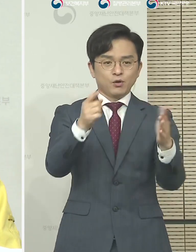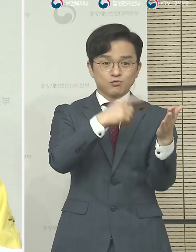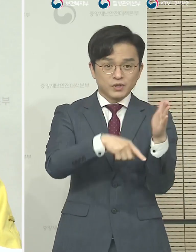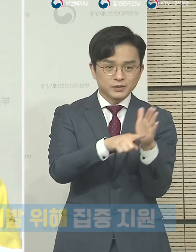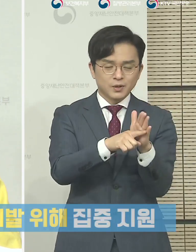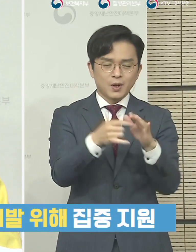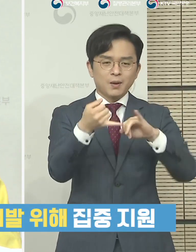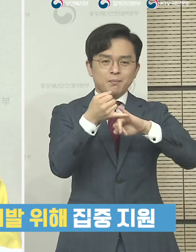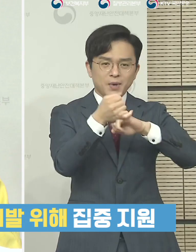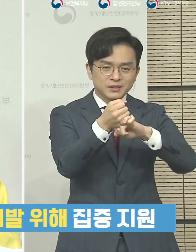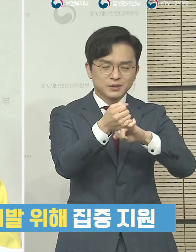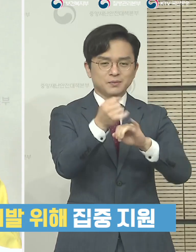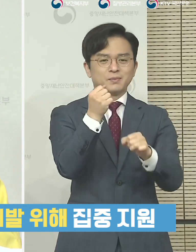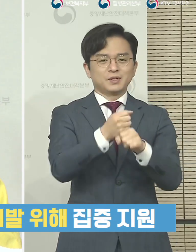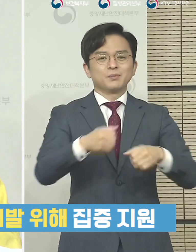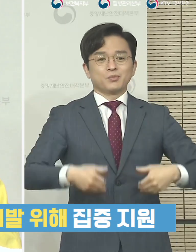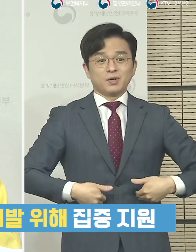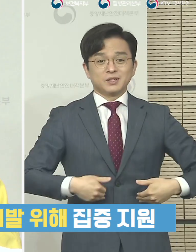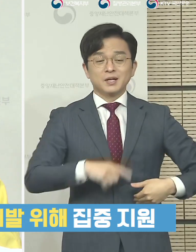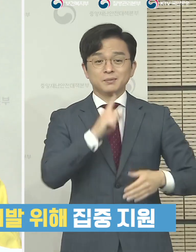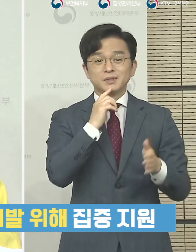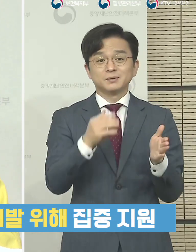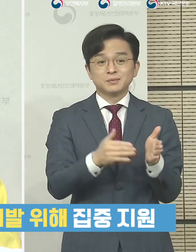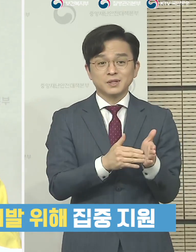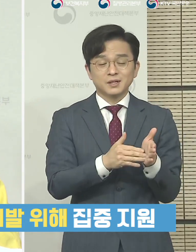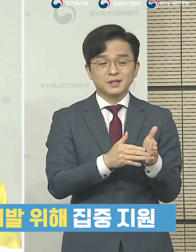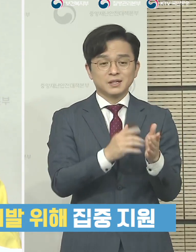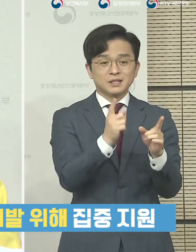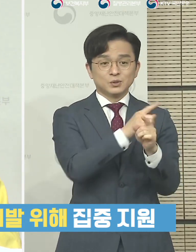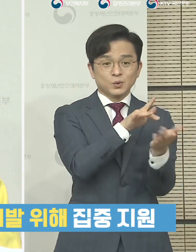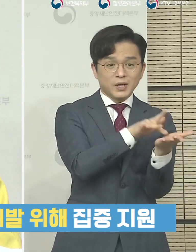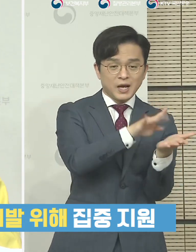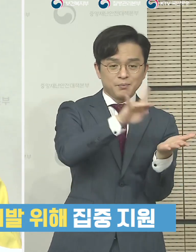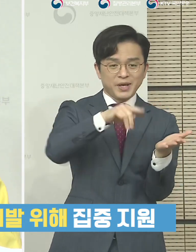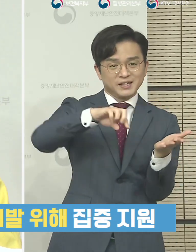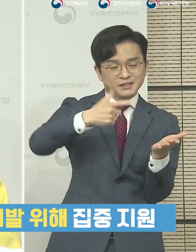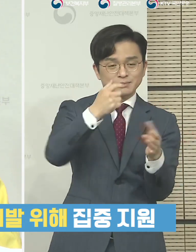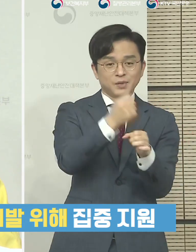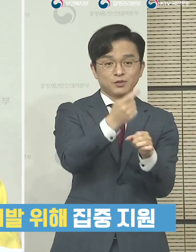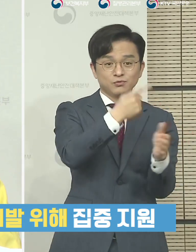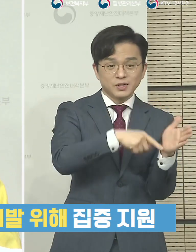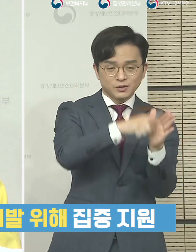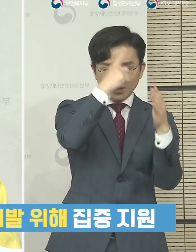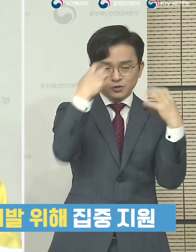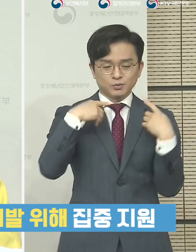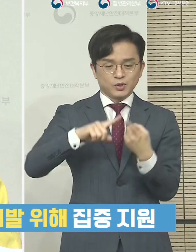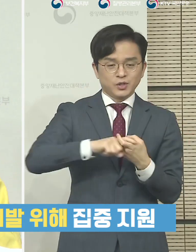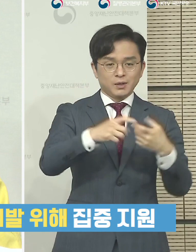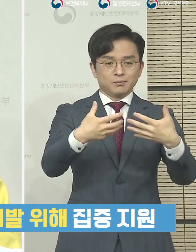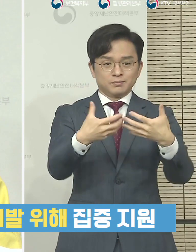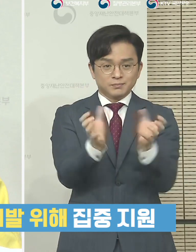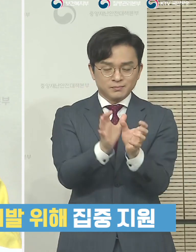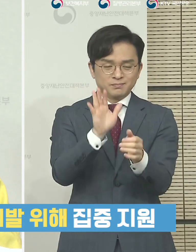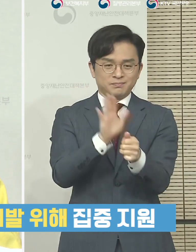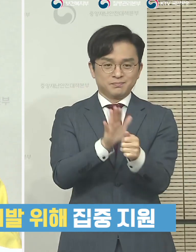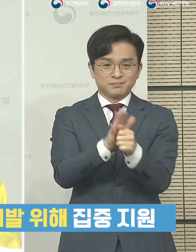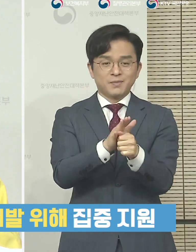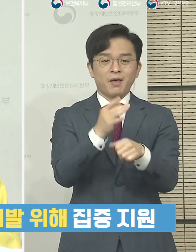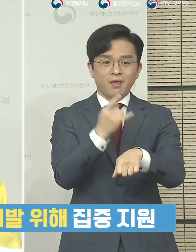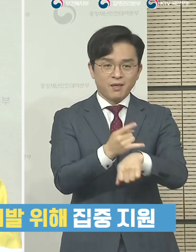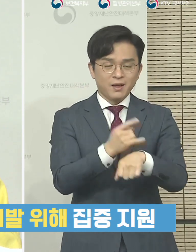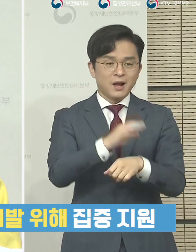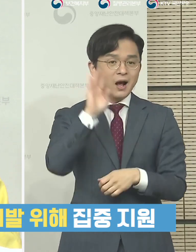할 산입니다. 치료제와 백신 개발이 조기에 성공할 수 있도록 범정부적인 지원 체계를 구축하여